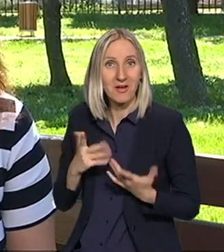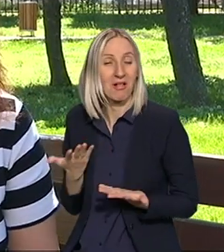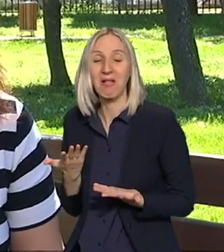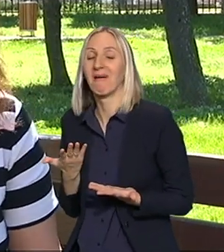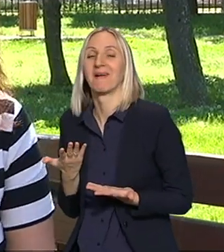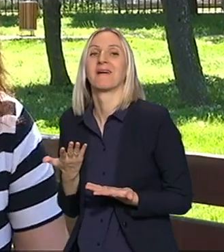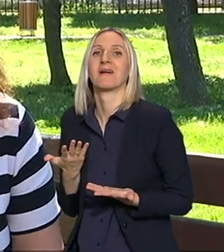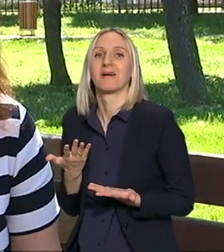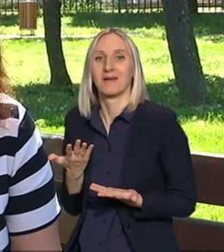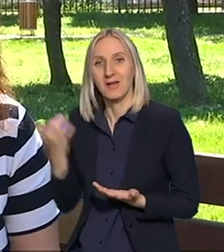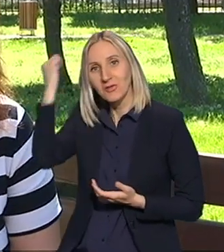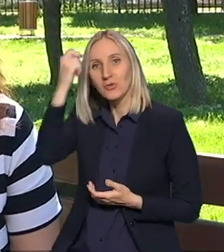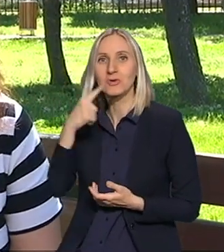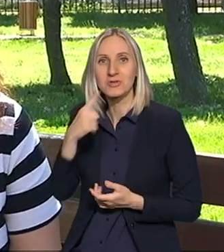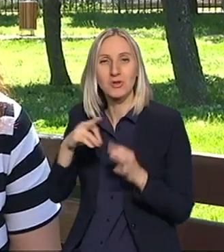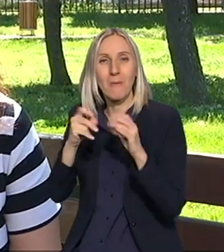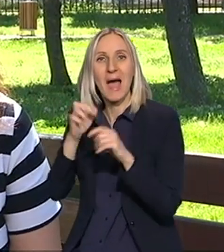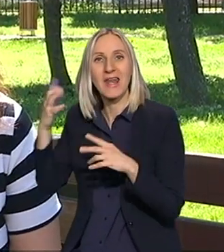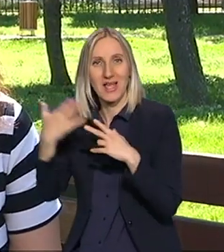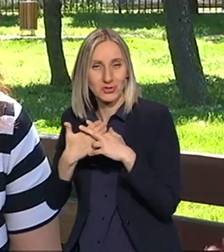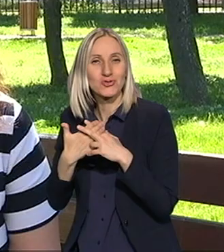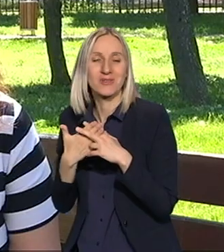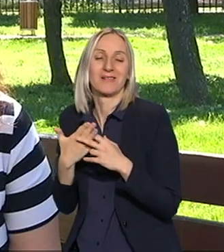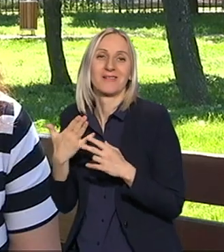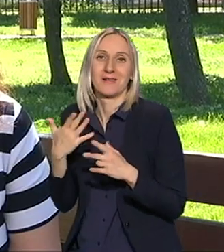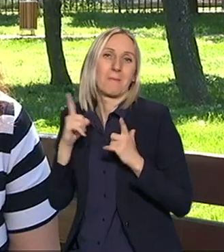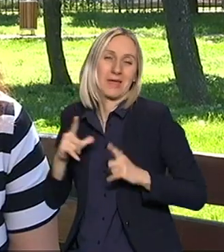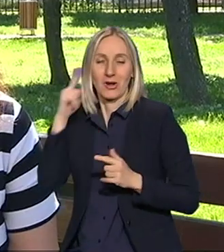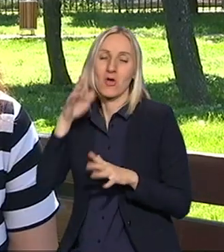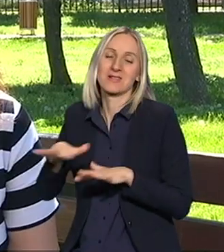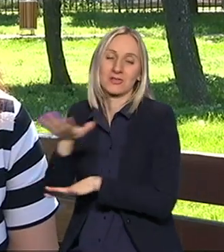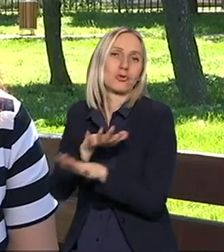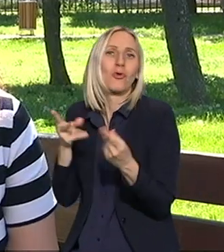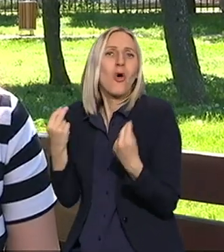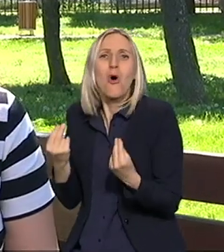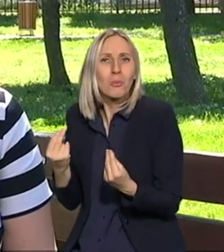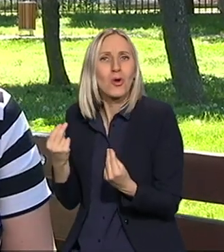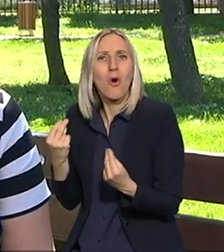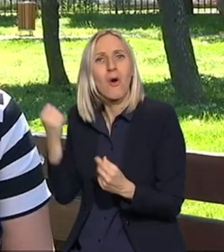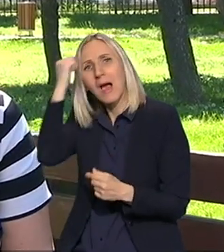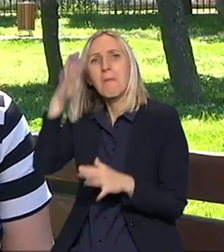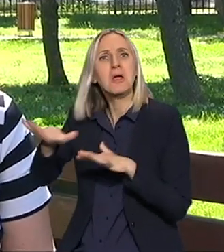To je dobar za Kamenica. Kakvi su ljudi ovde?